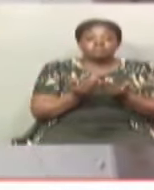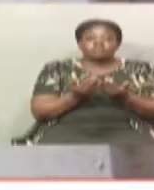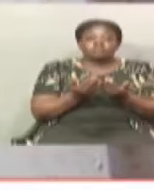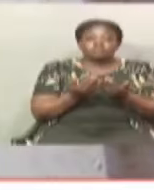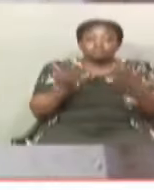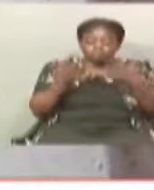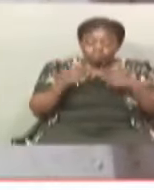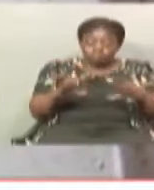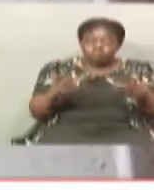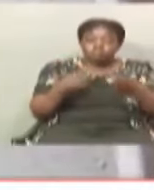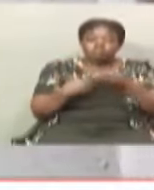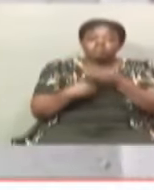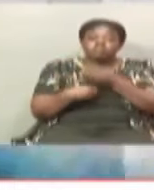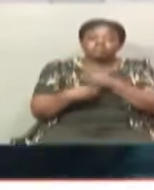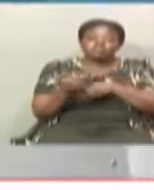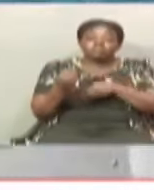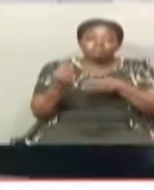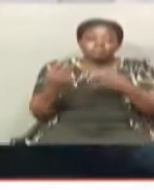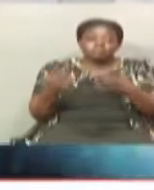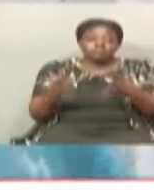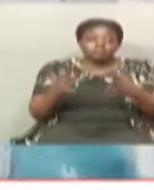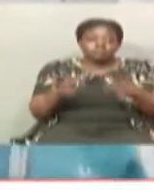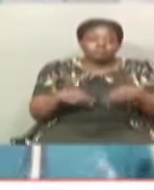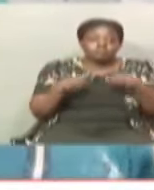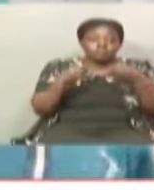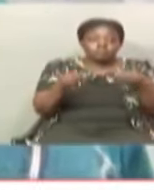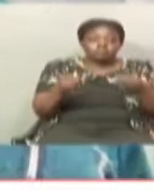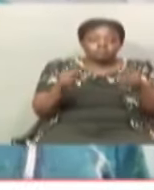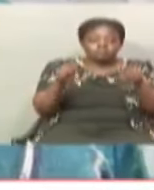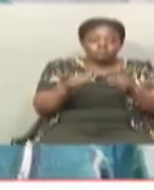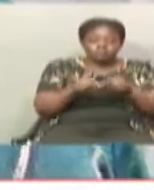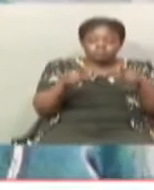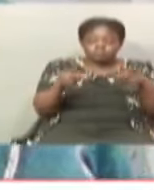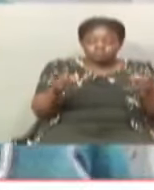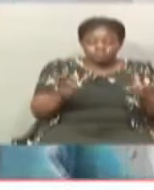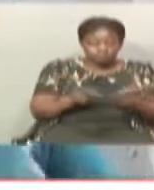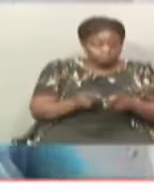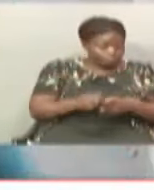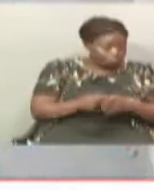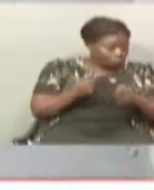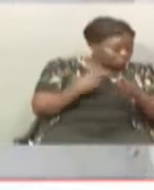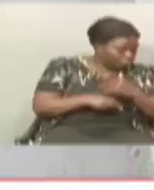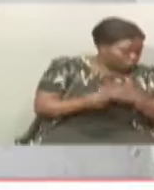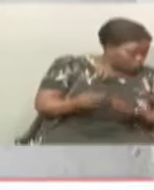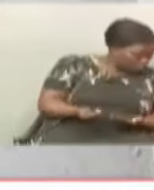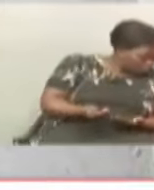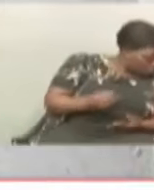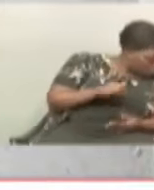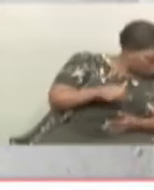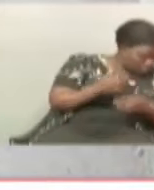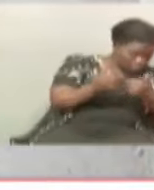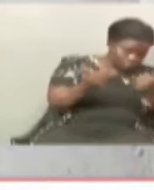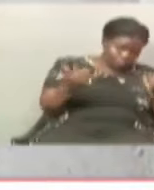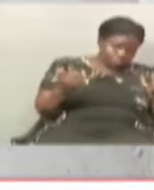bamaze okutunda n'amuwaawo n'amuwa ne wano n'agamba yeegatte ku bazzukulu.